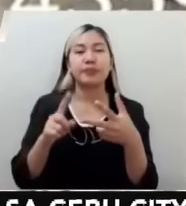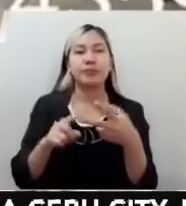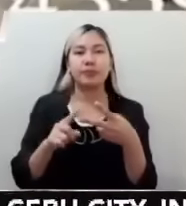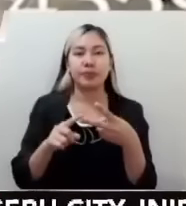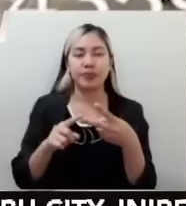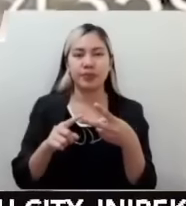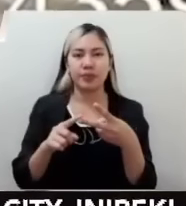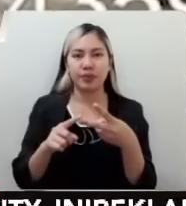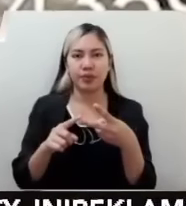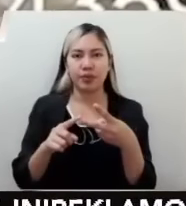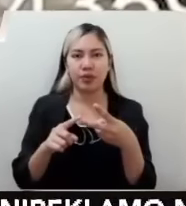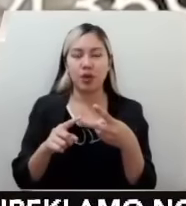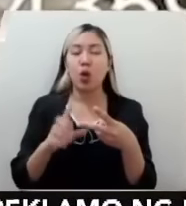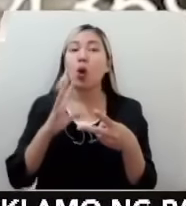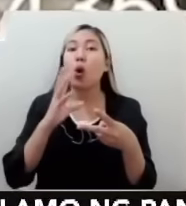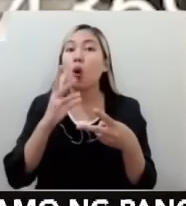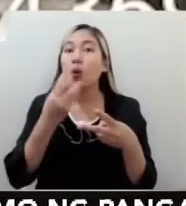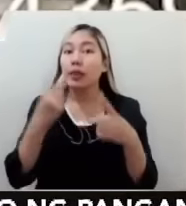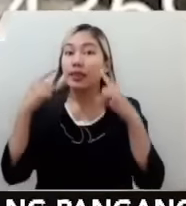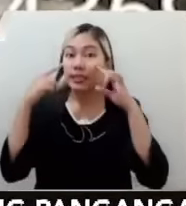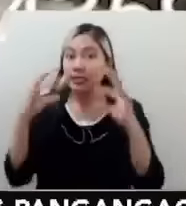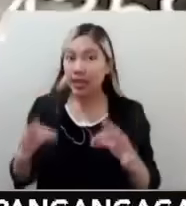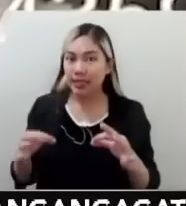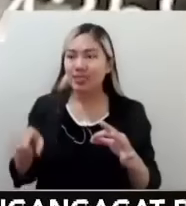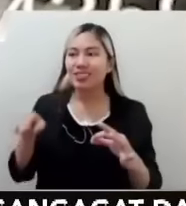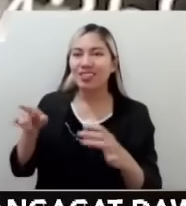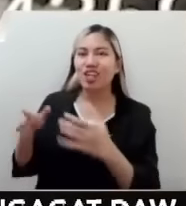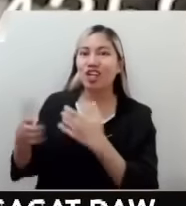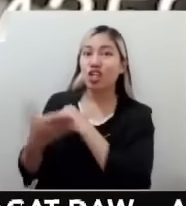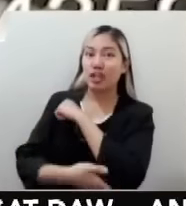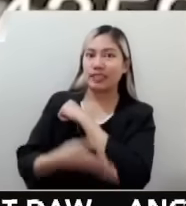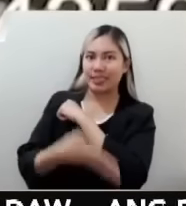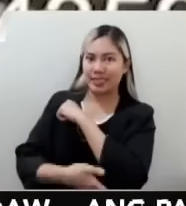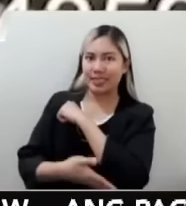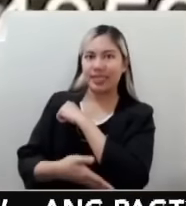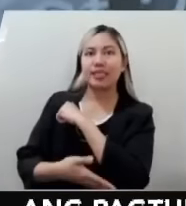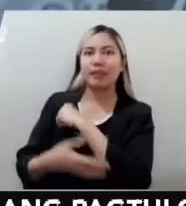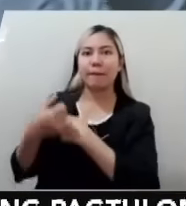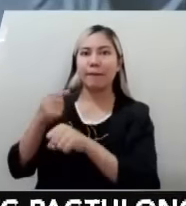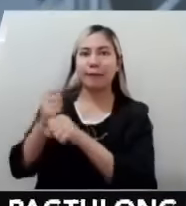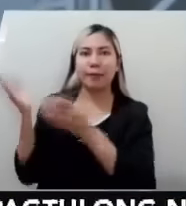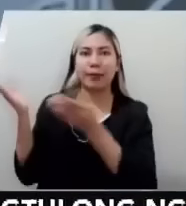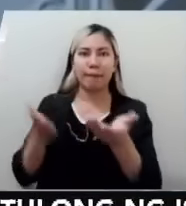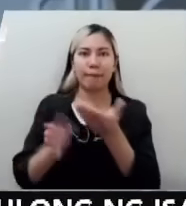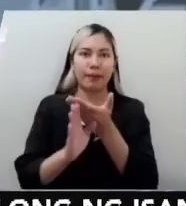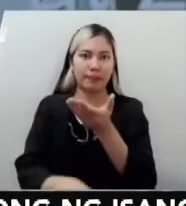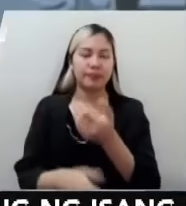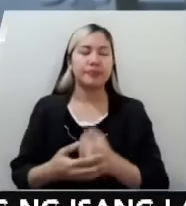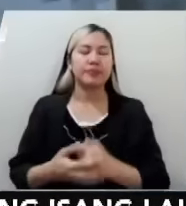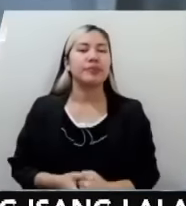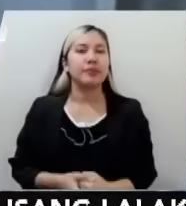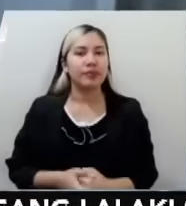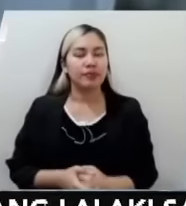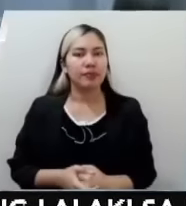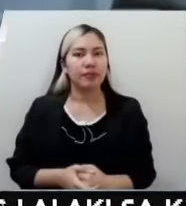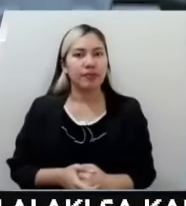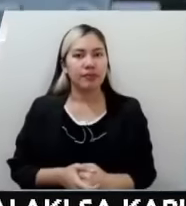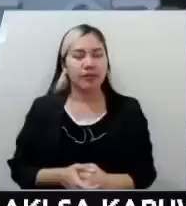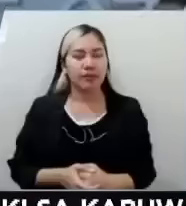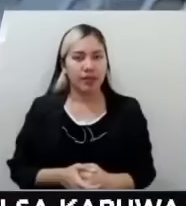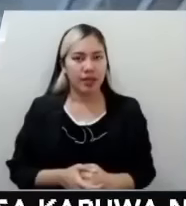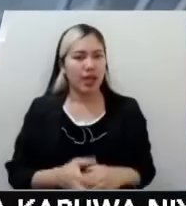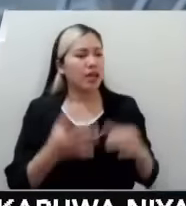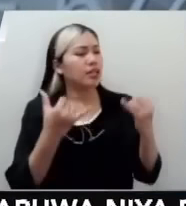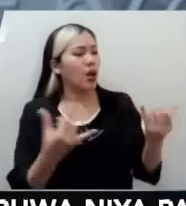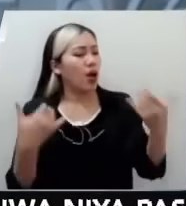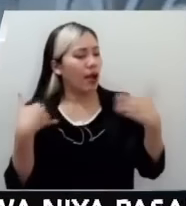bansa po na nagdideport sa kanya. Ngayon napatunayan pong nakalabas na nga ng bansa si Go, magkakaroon po ba ng investigasyon ng Bureau of Immigration kung